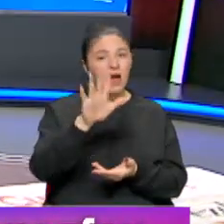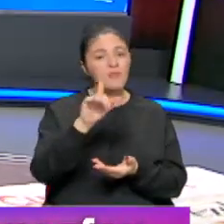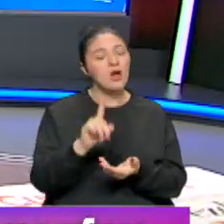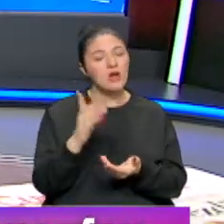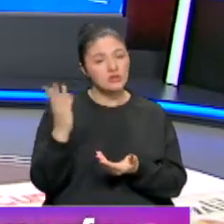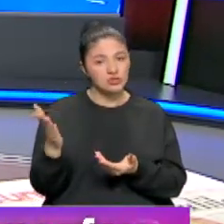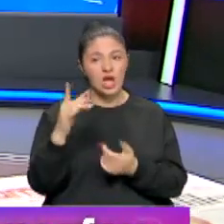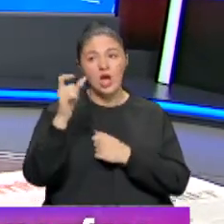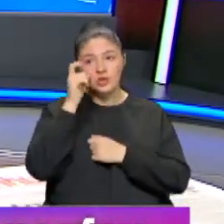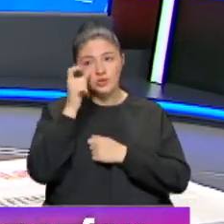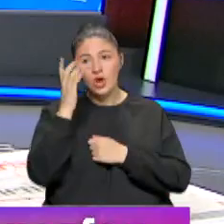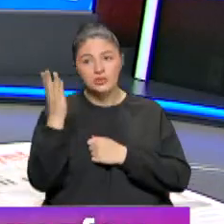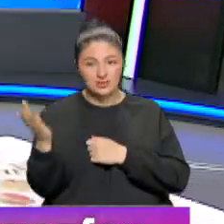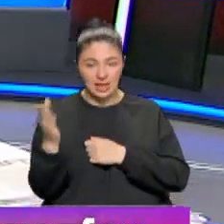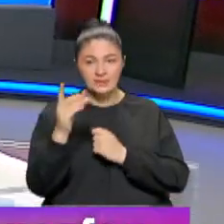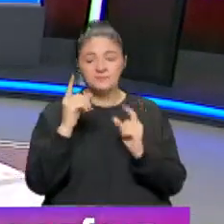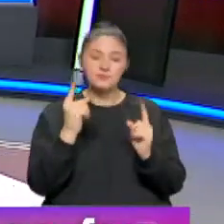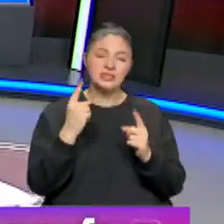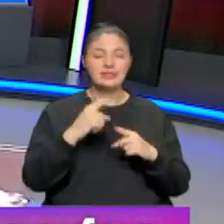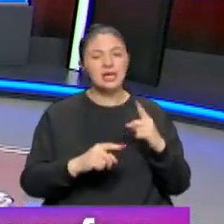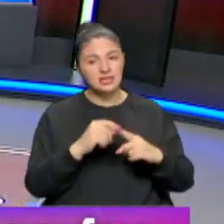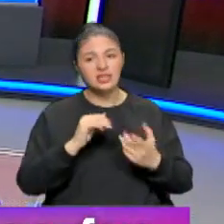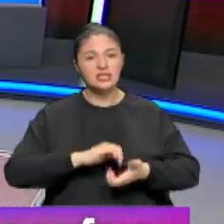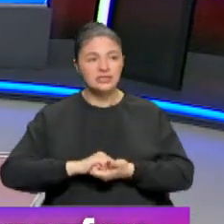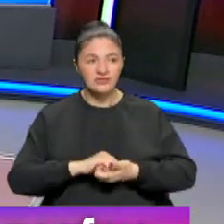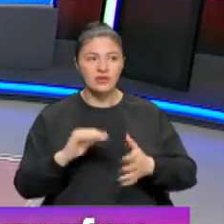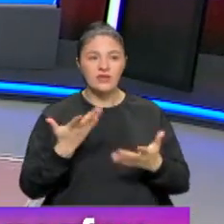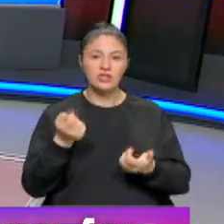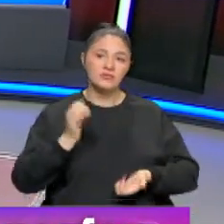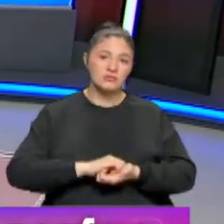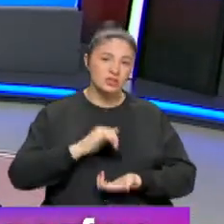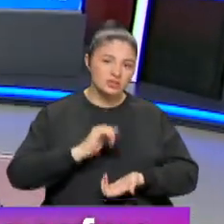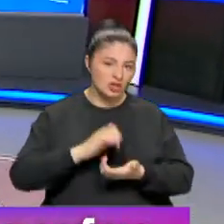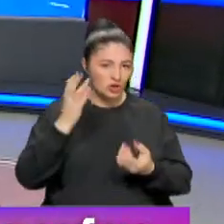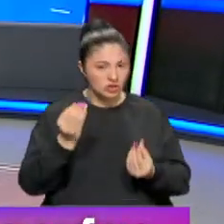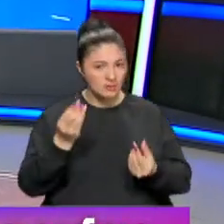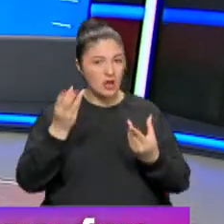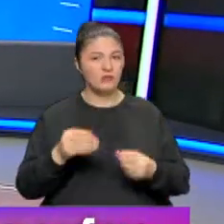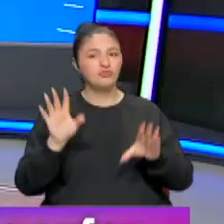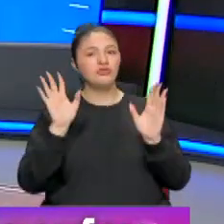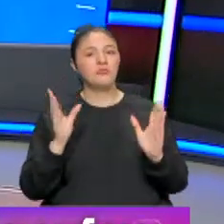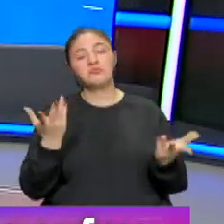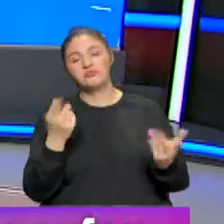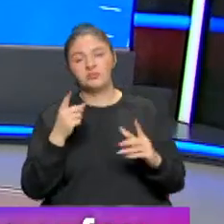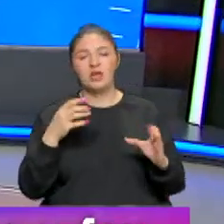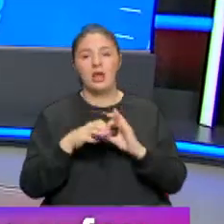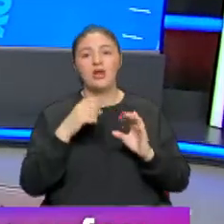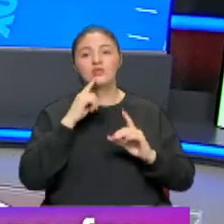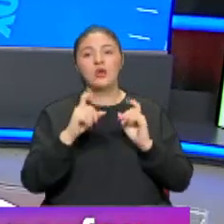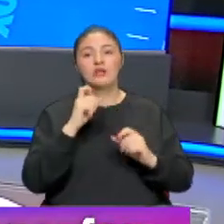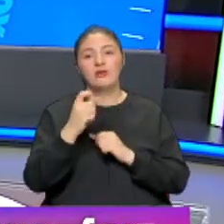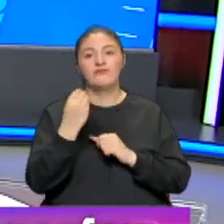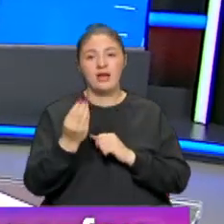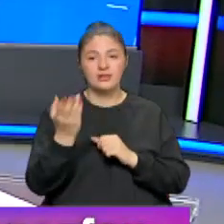önce Özgür Özel bir Siyasette ittifak ya da işbirliği olacak mı olmayacak mı buna dair sorularını